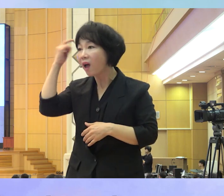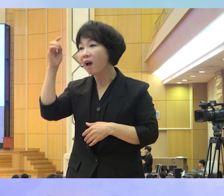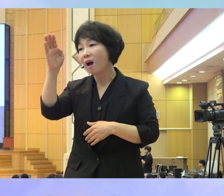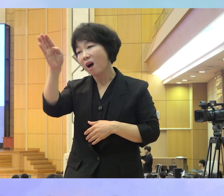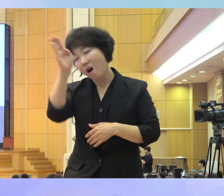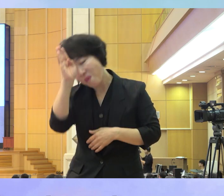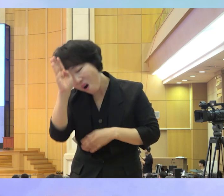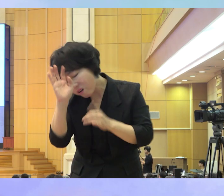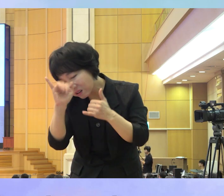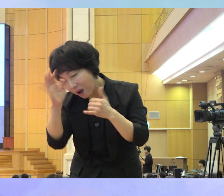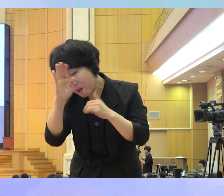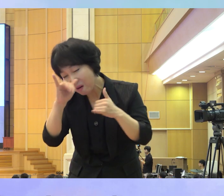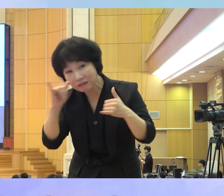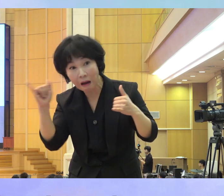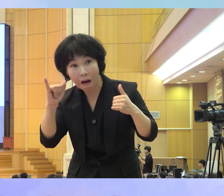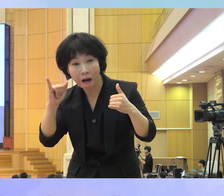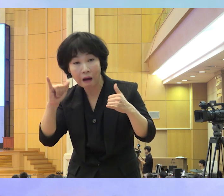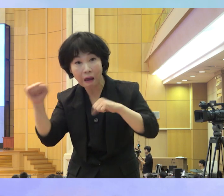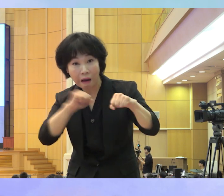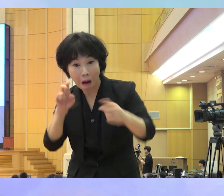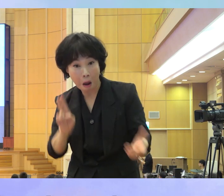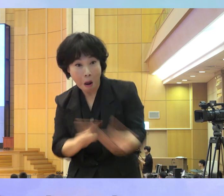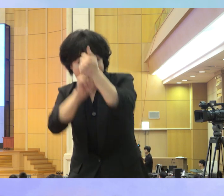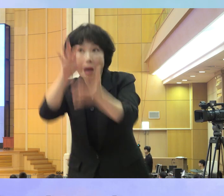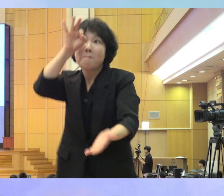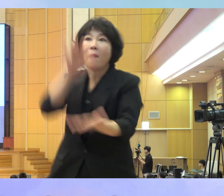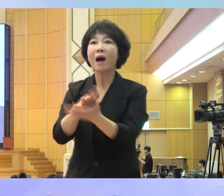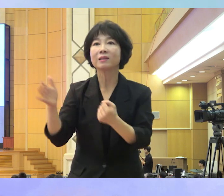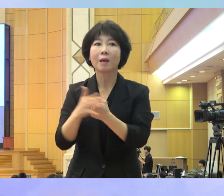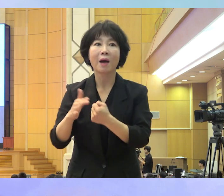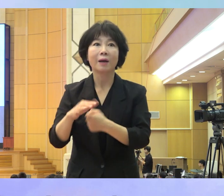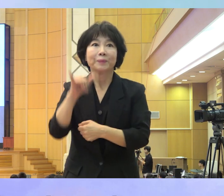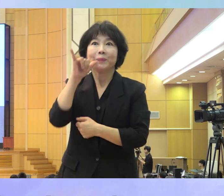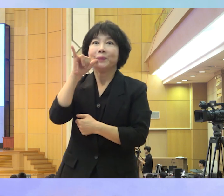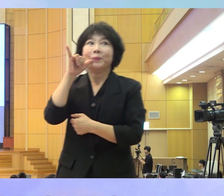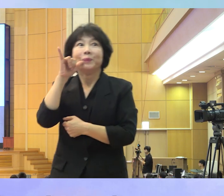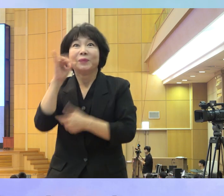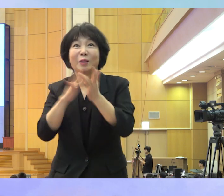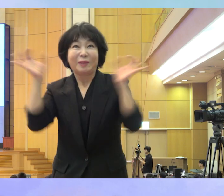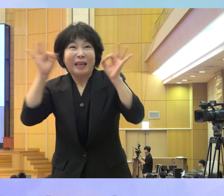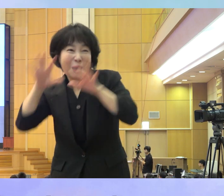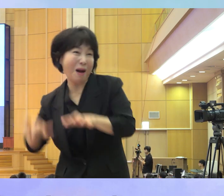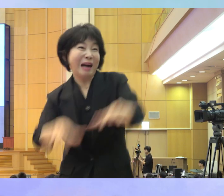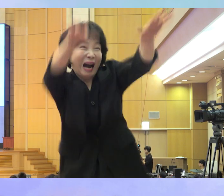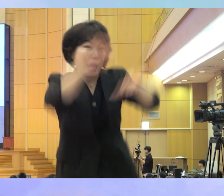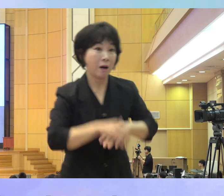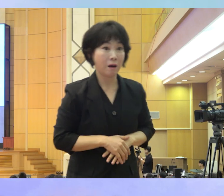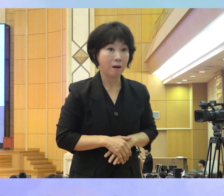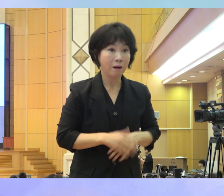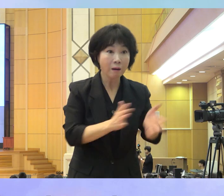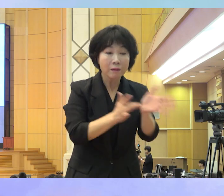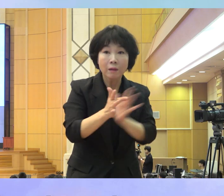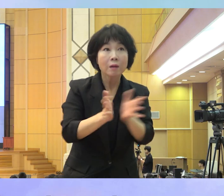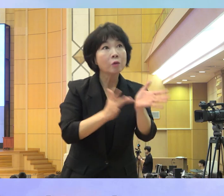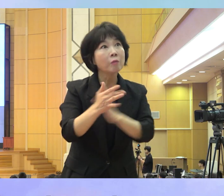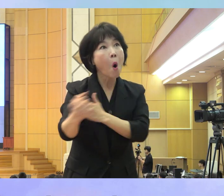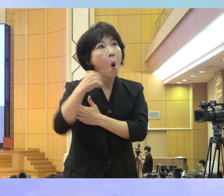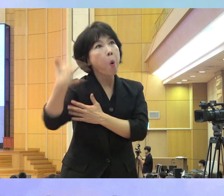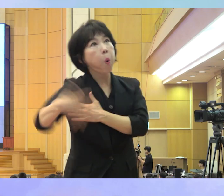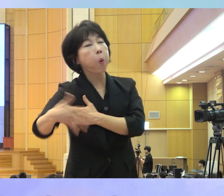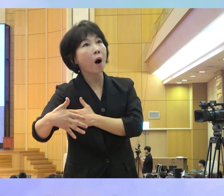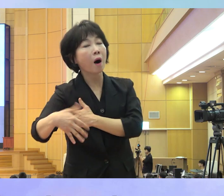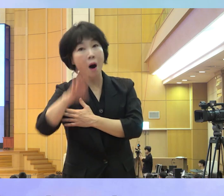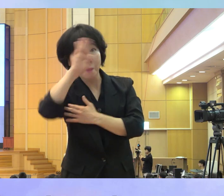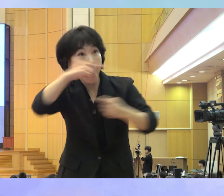병자들에게 행하시는 표적을 보았음이로라. 예수님이 그냥 죽을 병, 죽지